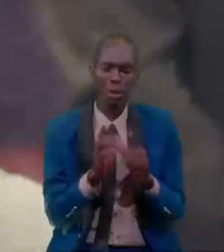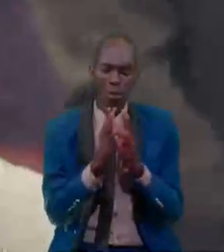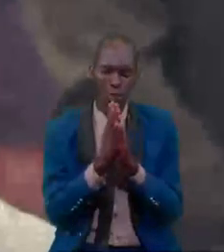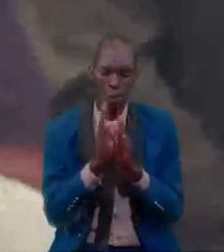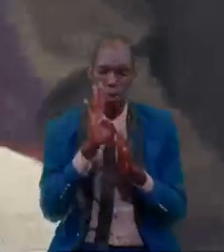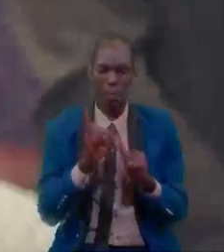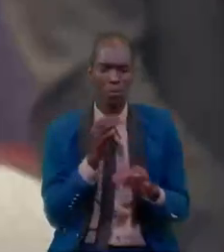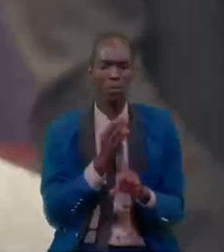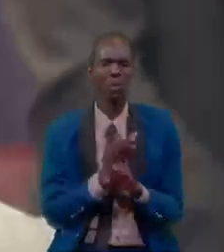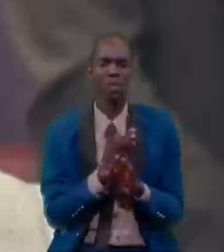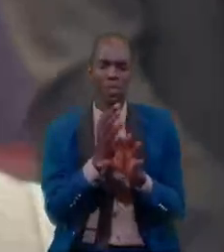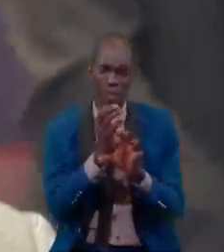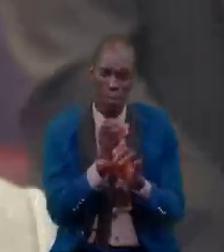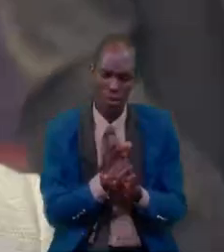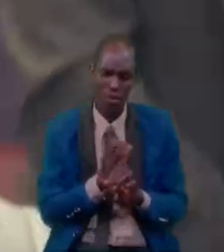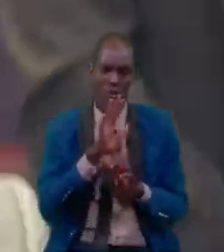Recevez cela que c'est fait.